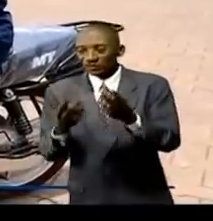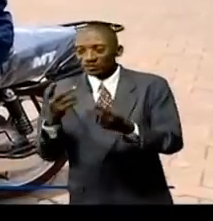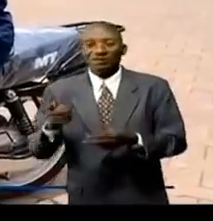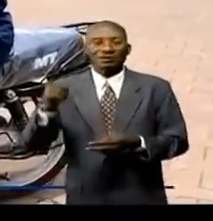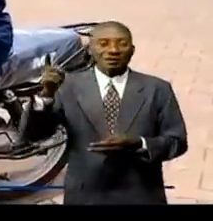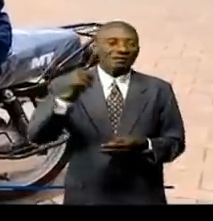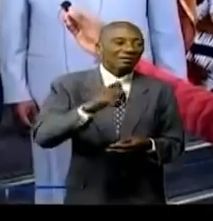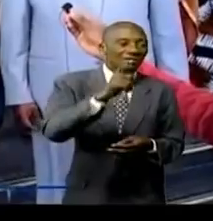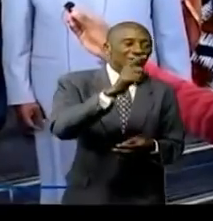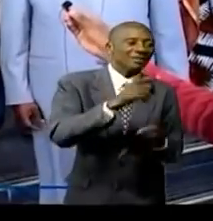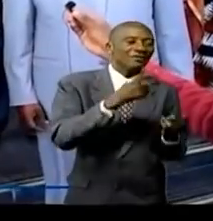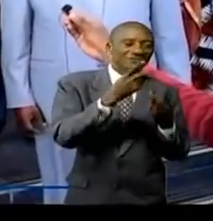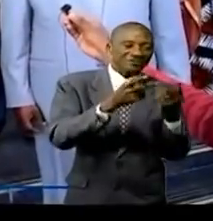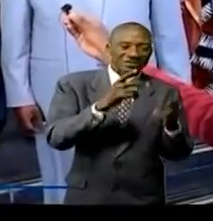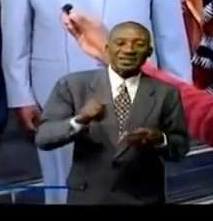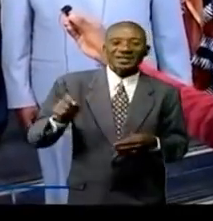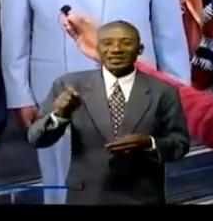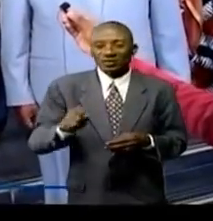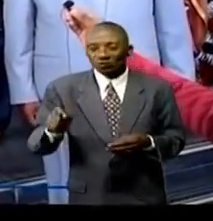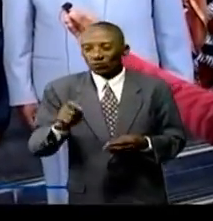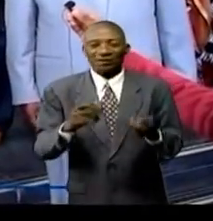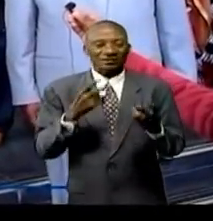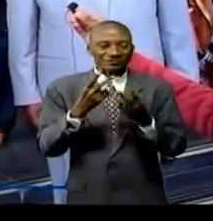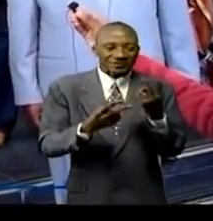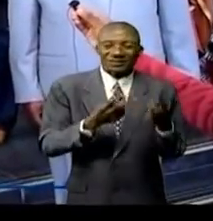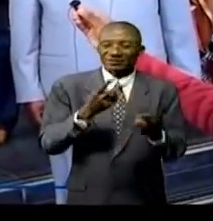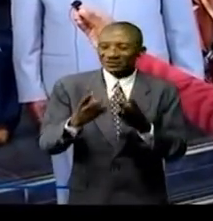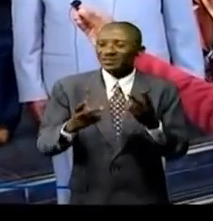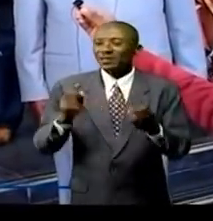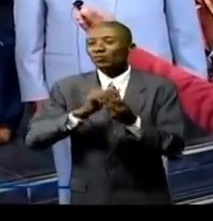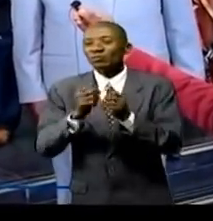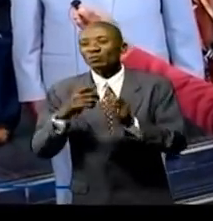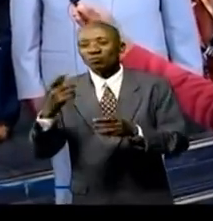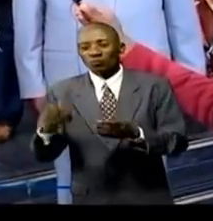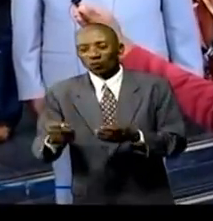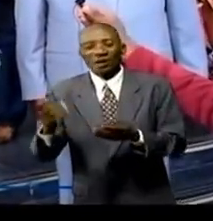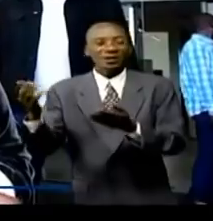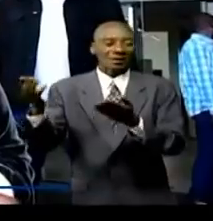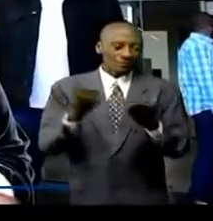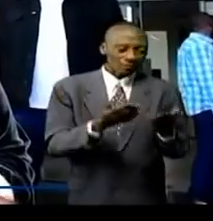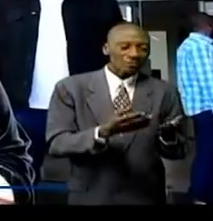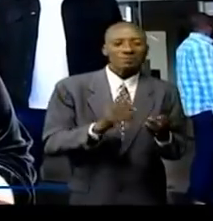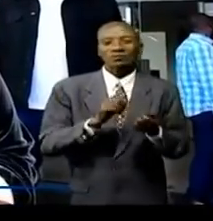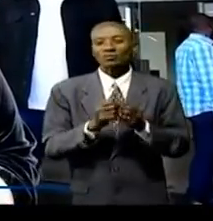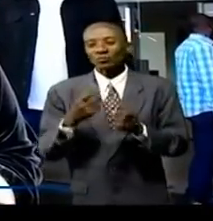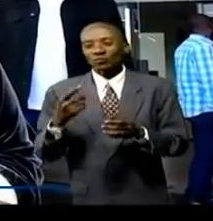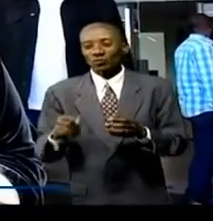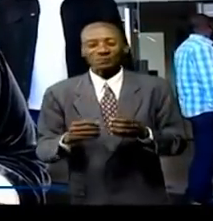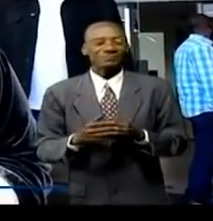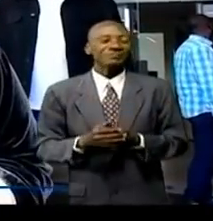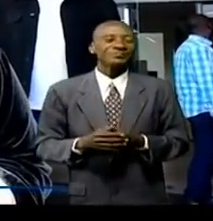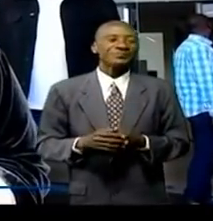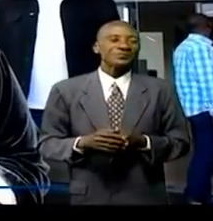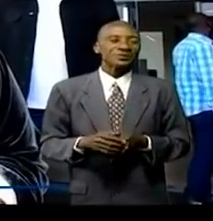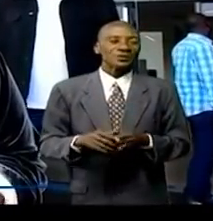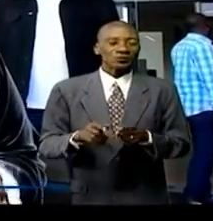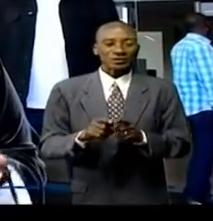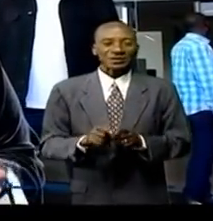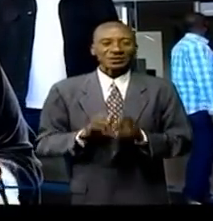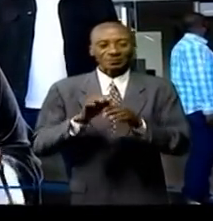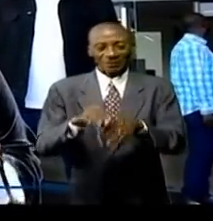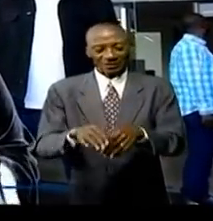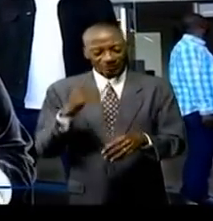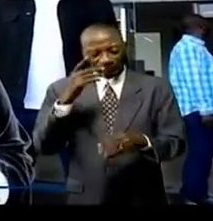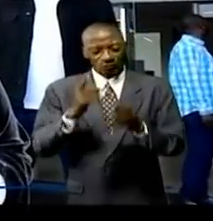de la province de Lualaba. Elle les a invités à une utilisation responsable afin de participer au développement intégral de cette partie du